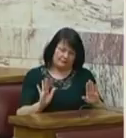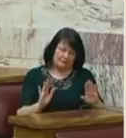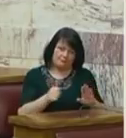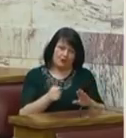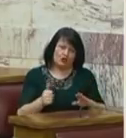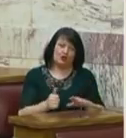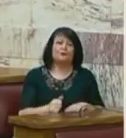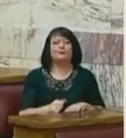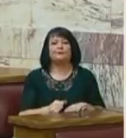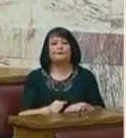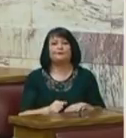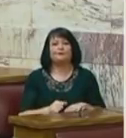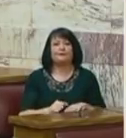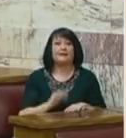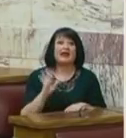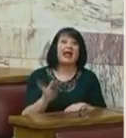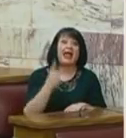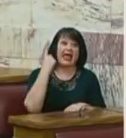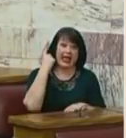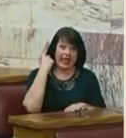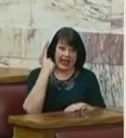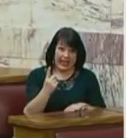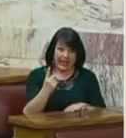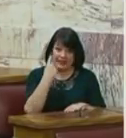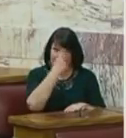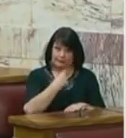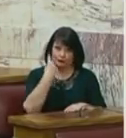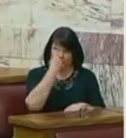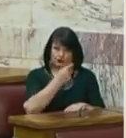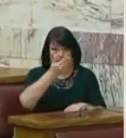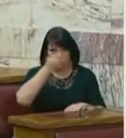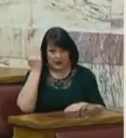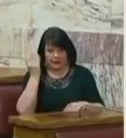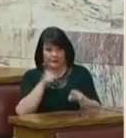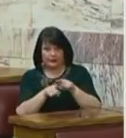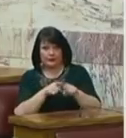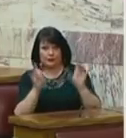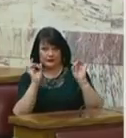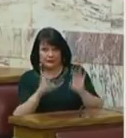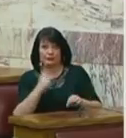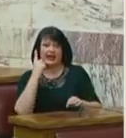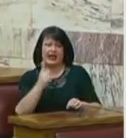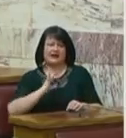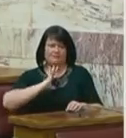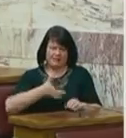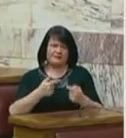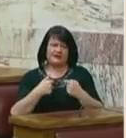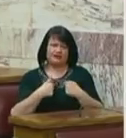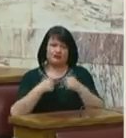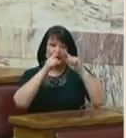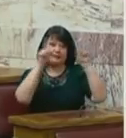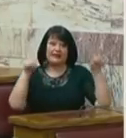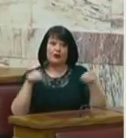Επαναλαμβάνω, αν υπάρχει ένα μισητό πρόσωπο στο χώρο, είμαι εγώ λόγω του κουρέματος των ομολόγων. Τώρα όμως υπάρχει